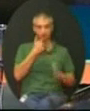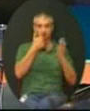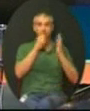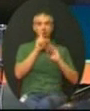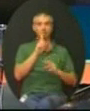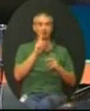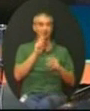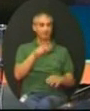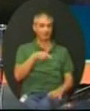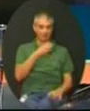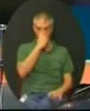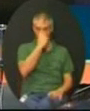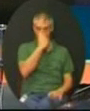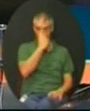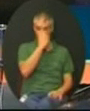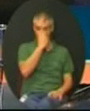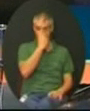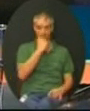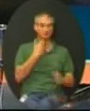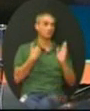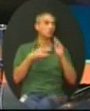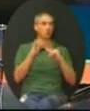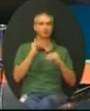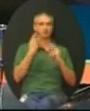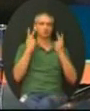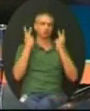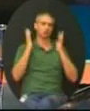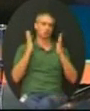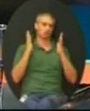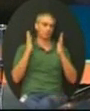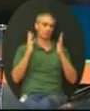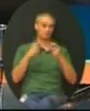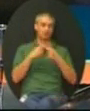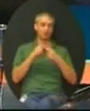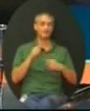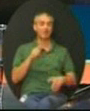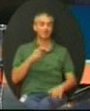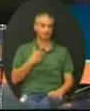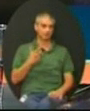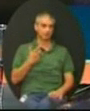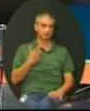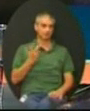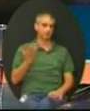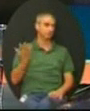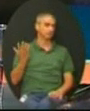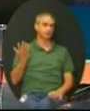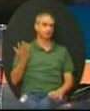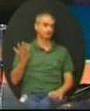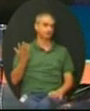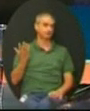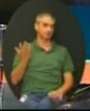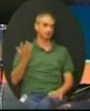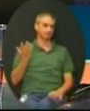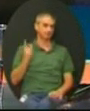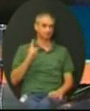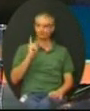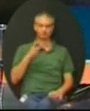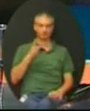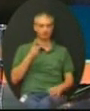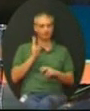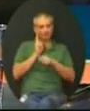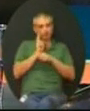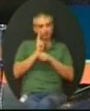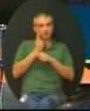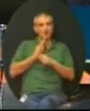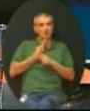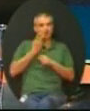61 בכנסת, ממה שאני רואה, זה רוב שהוא בהחלט משמעותי. החברי כנסת לא צריך לקבע ולשמר